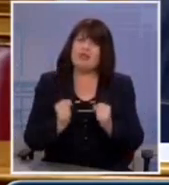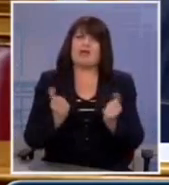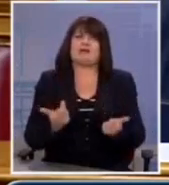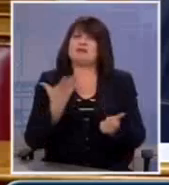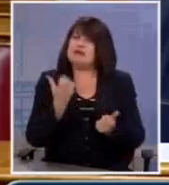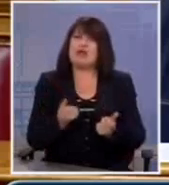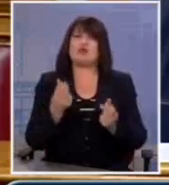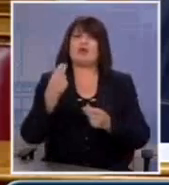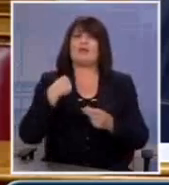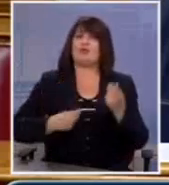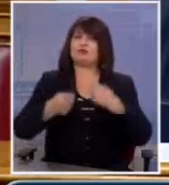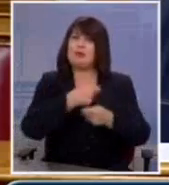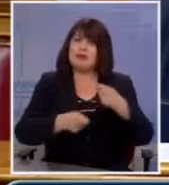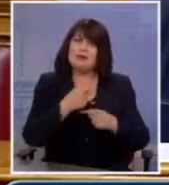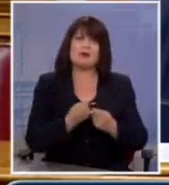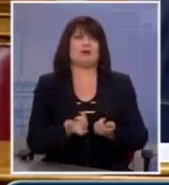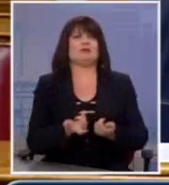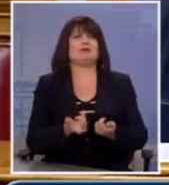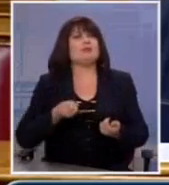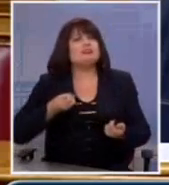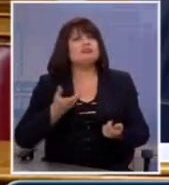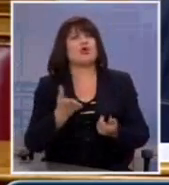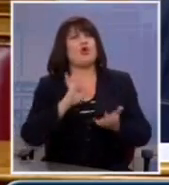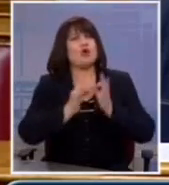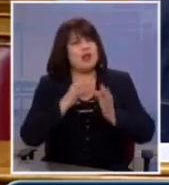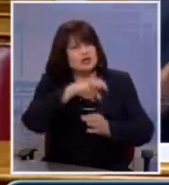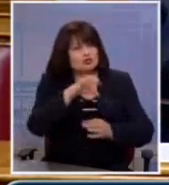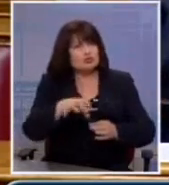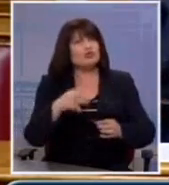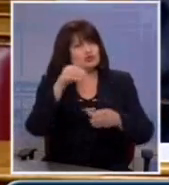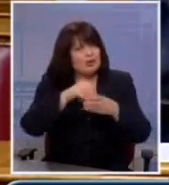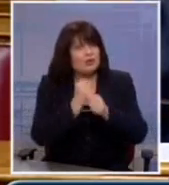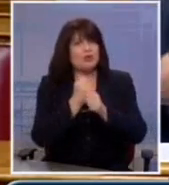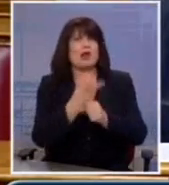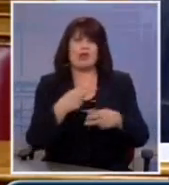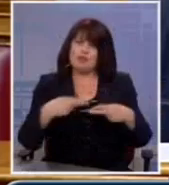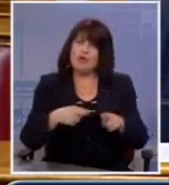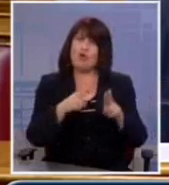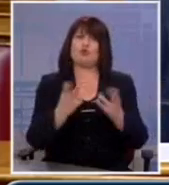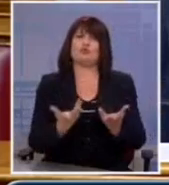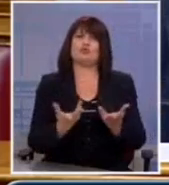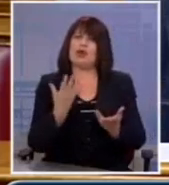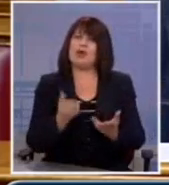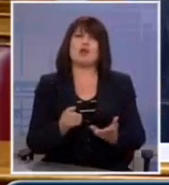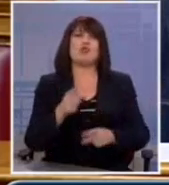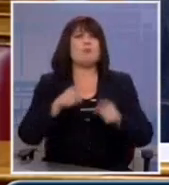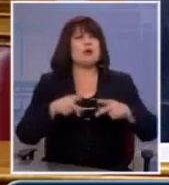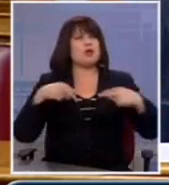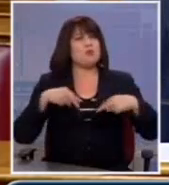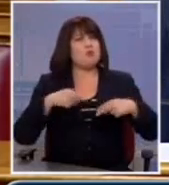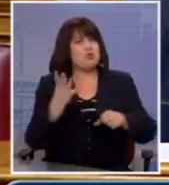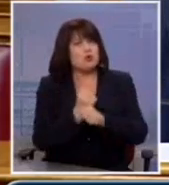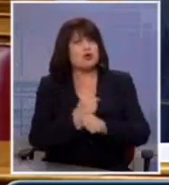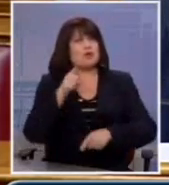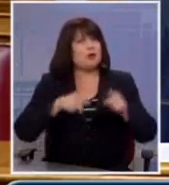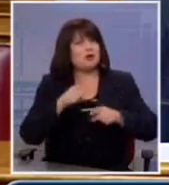σε ΔΕΚΟ, μέσα σε δεκάδες οργανισμούς. Είχαν τη δικιά τους διαδρομή. Πολλοί από αυτούς γίνανε υπουργοί, άλλοι έτσι,